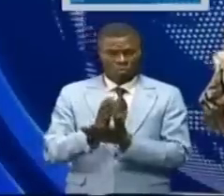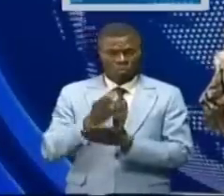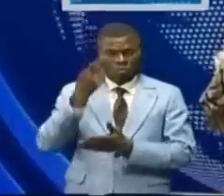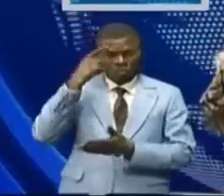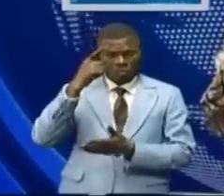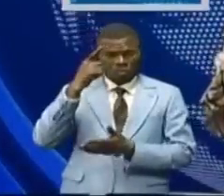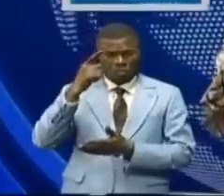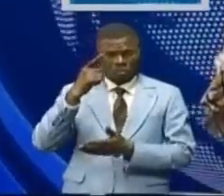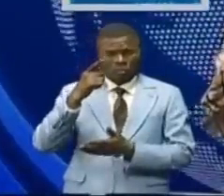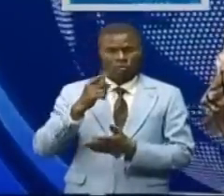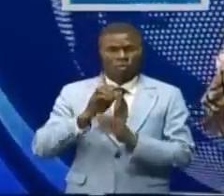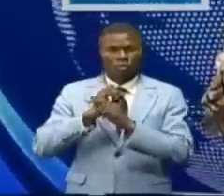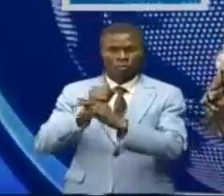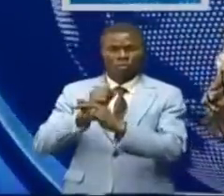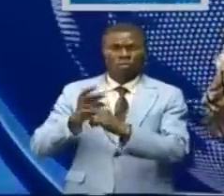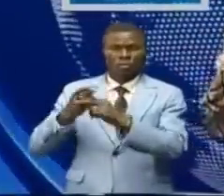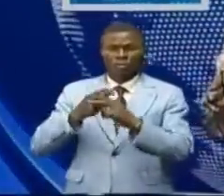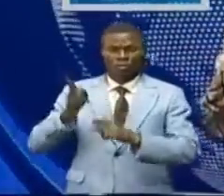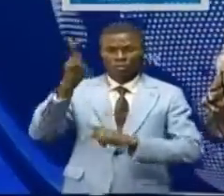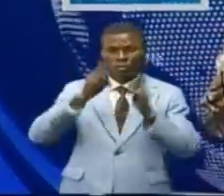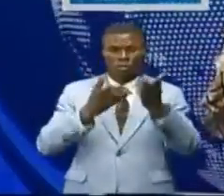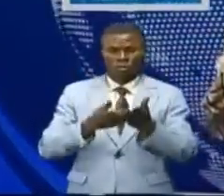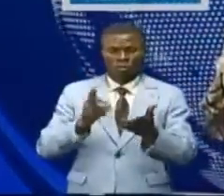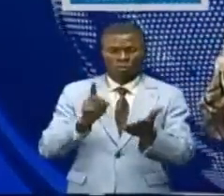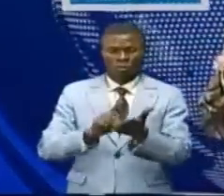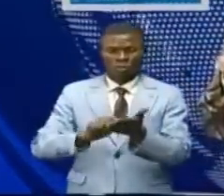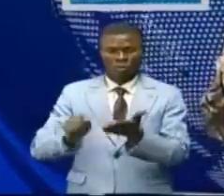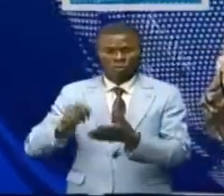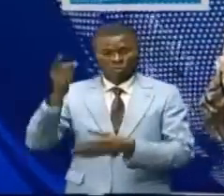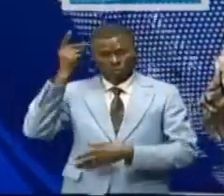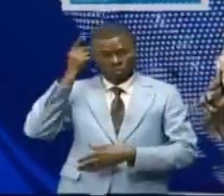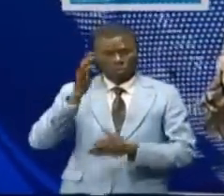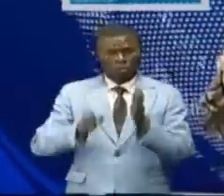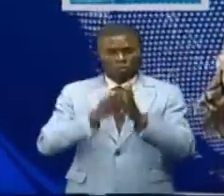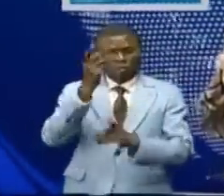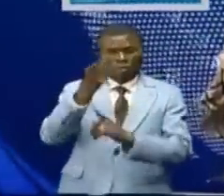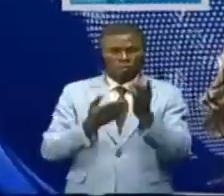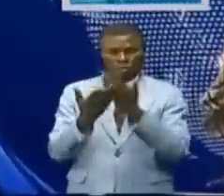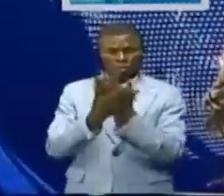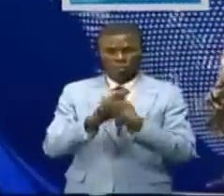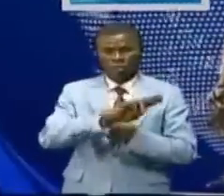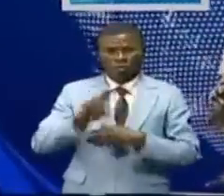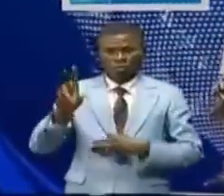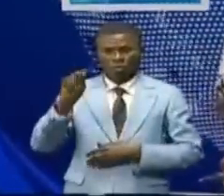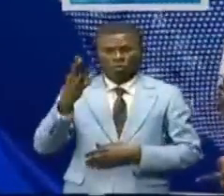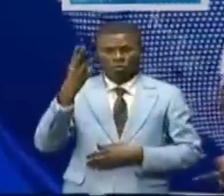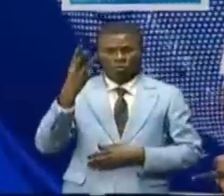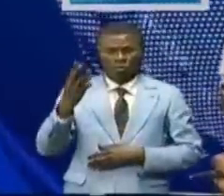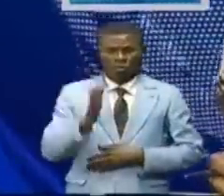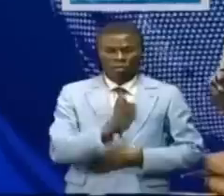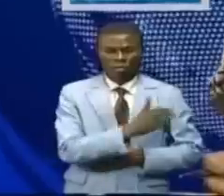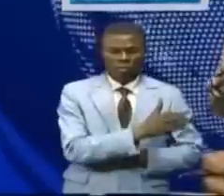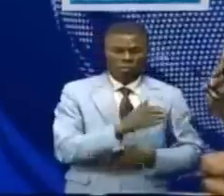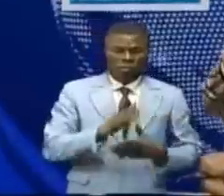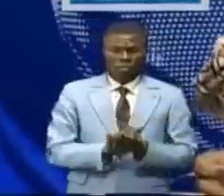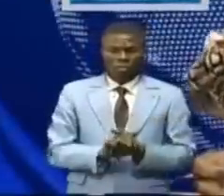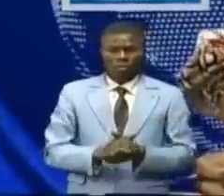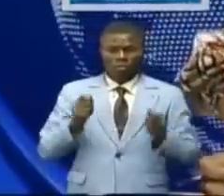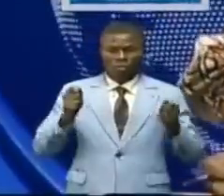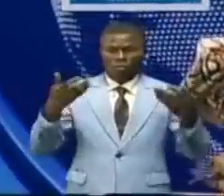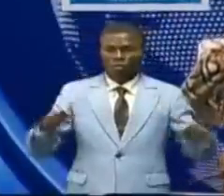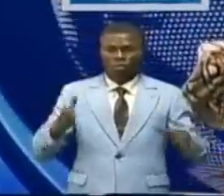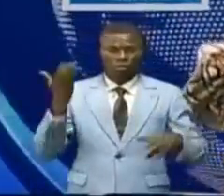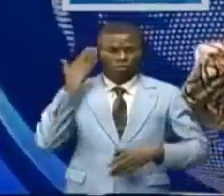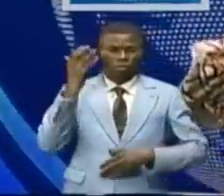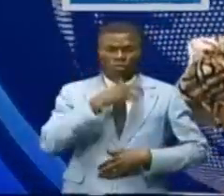pour garantir la sécurité publique. Faite à Kinshasa le 14 juillet 2023. Fin de ce journal,